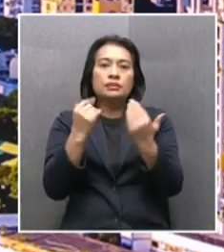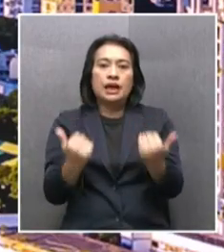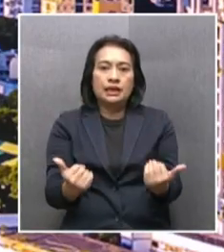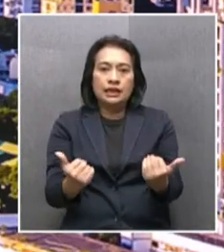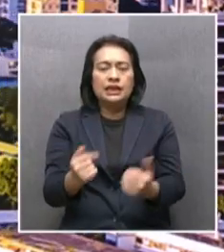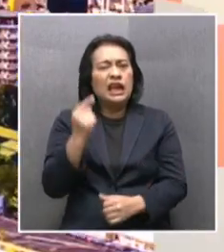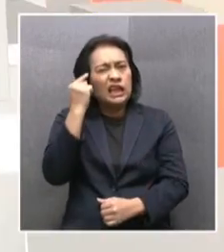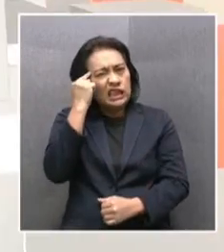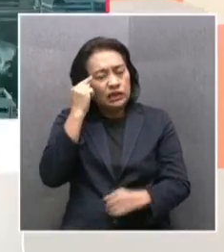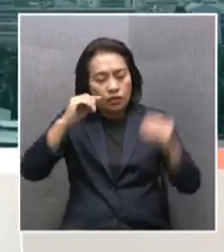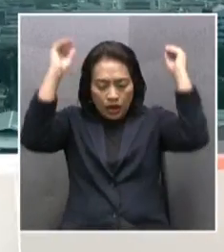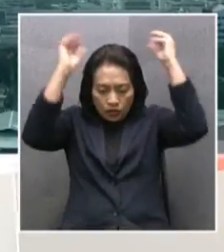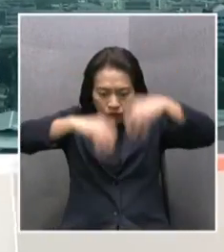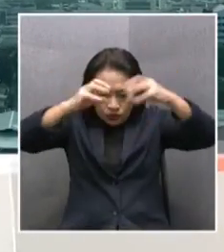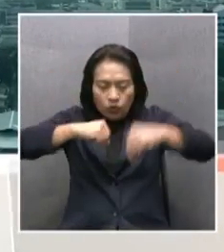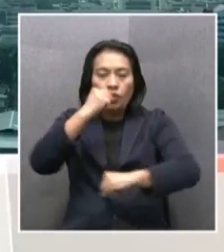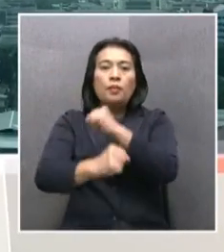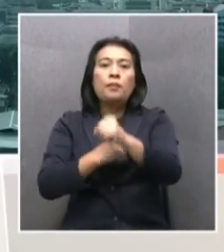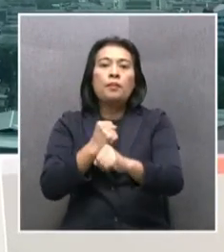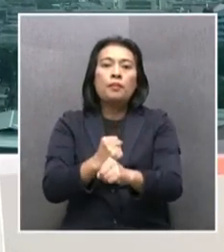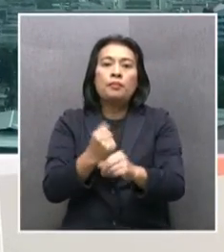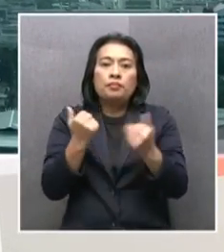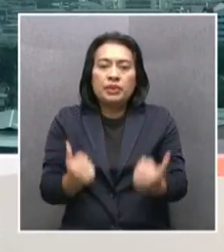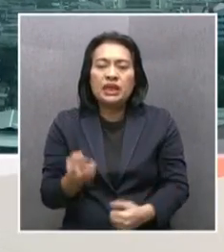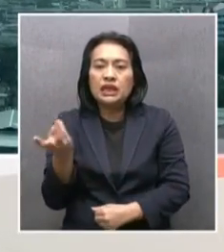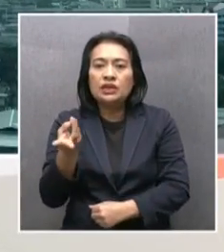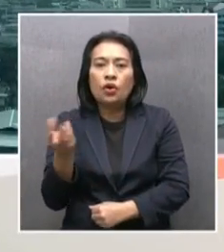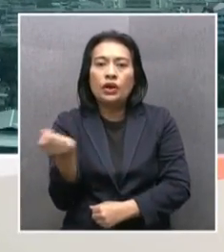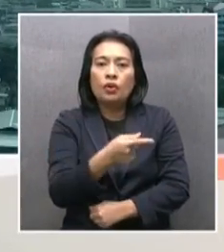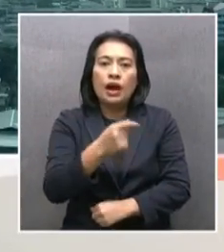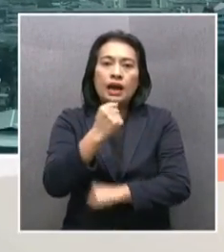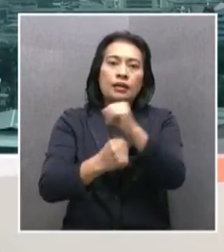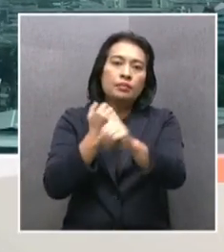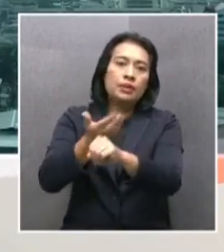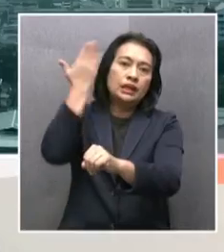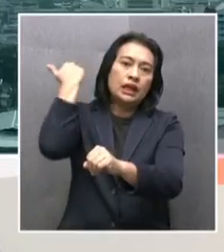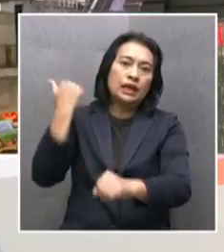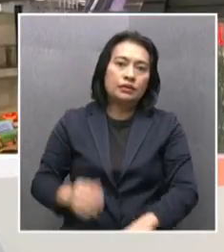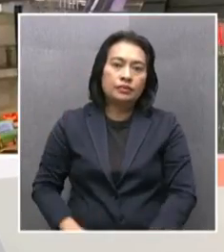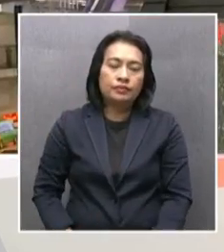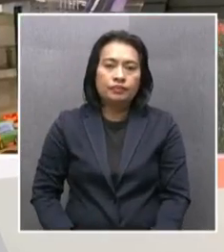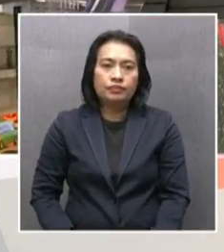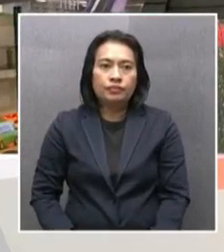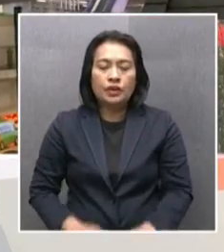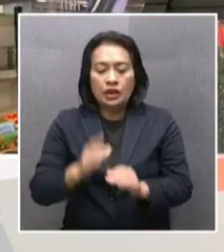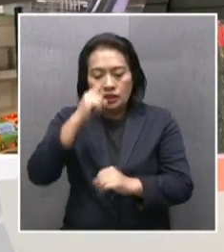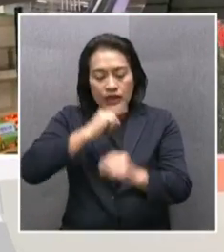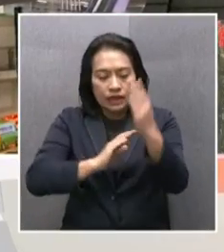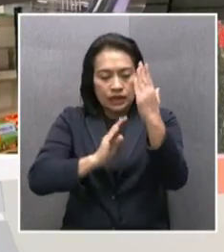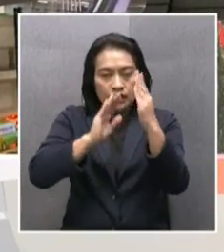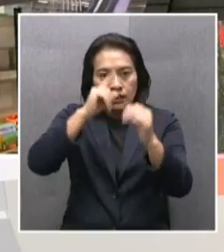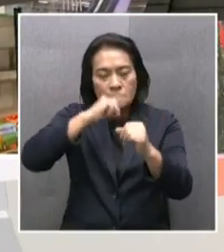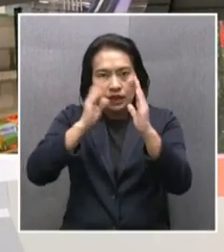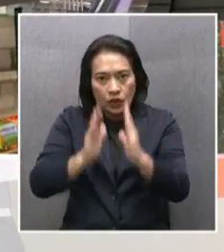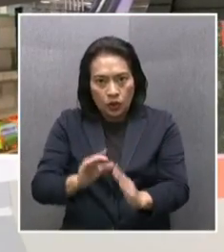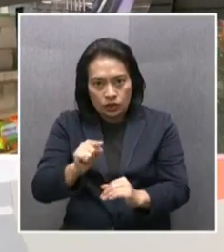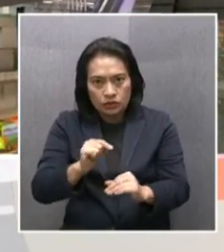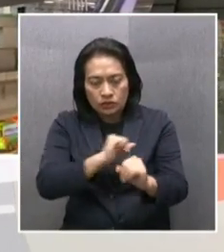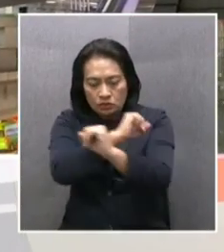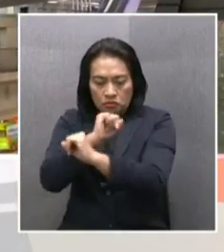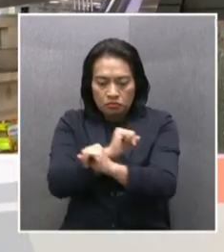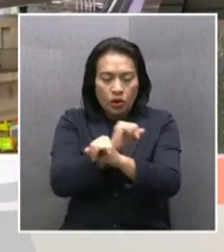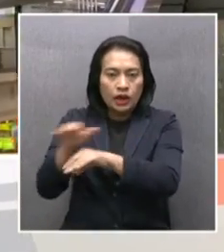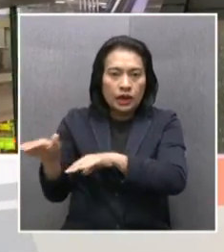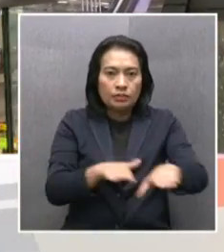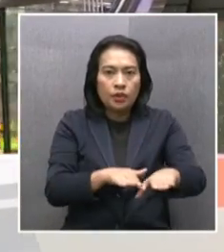ว่าปริมาณฝนในปีนี้อาจจะน้อยกว่าปีก่อนค่ะแล้วก็พี่น้องคนไทยก็ต้องเตรียมรับมือด้วยนะคะกับพายุ 1-2 ลูกที่จะ